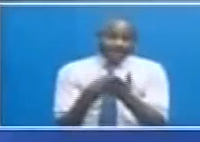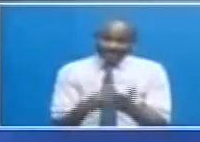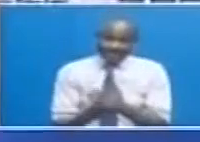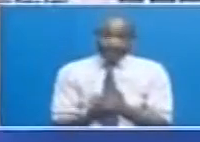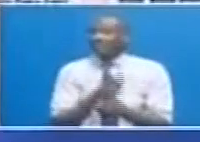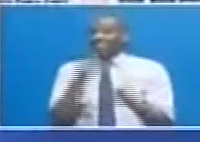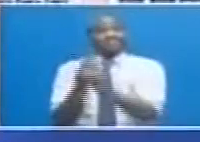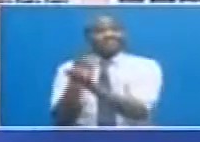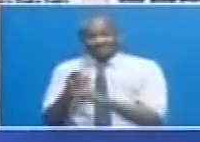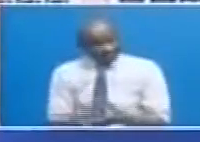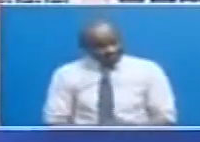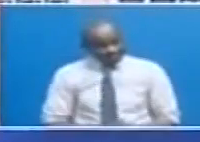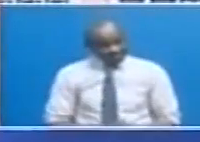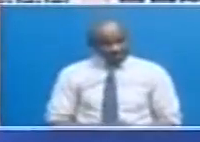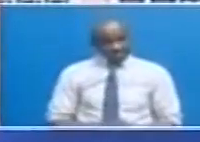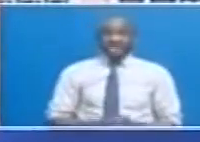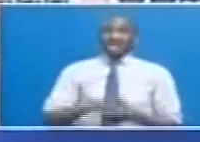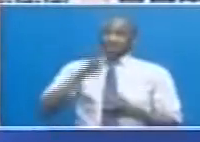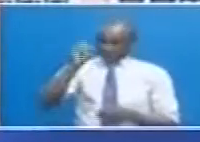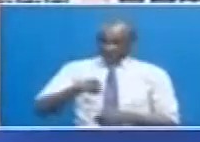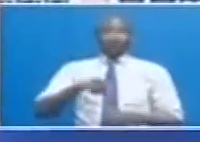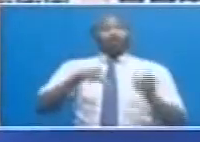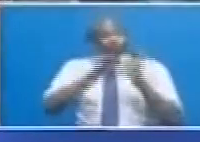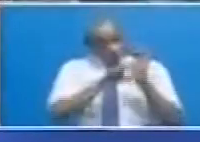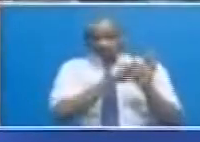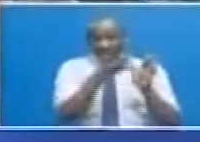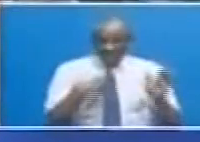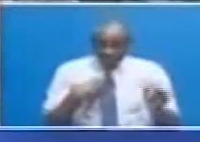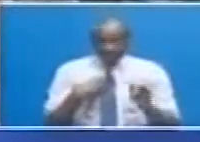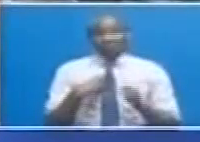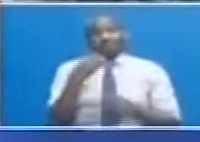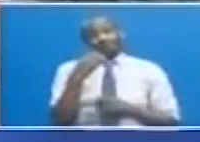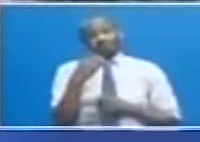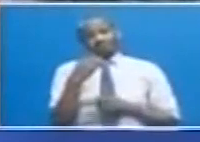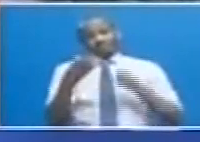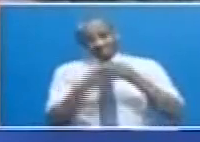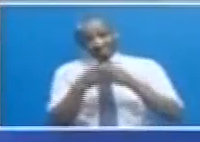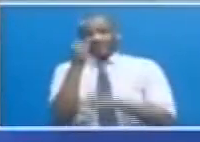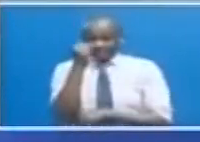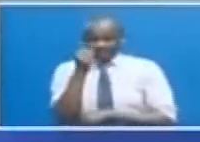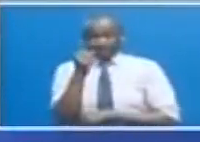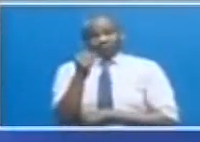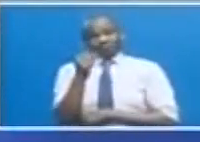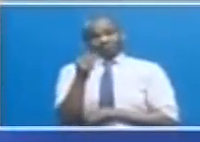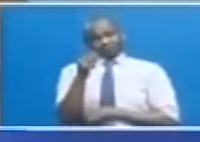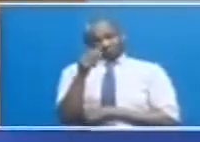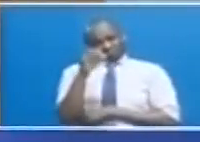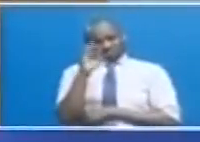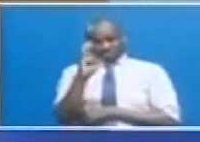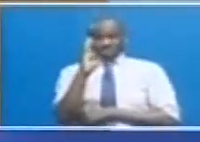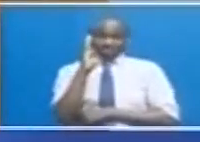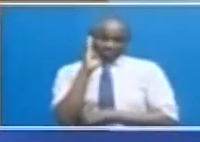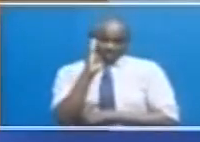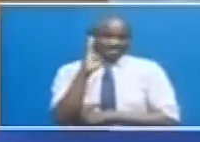sekta yoyote. Wabunge wamepewa mamlaka kikatiba katika sehemu ya 95 kipengee cha ba na cha kuhakikisha uwepo